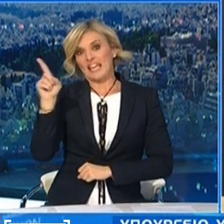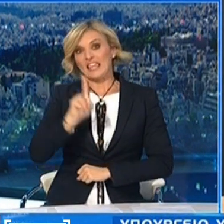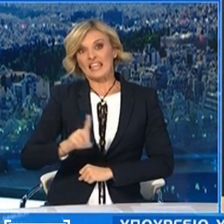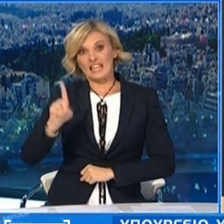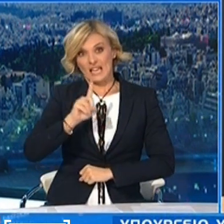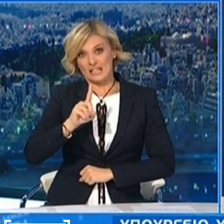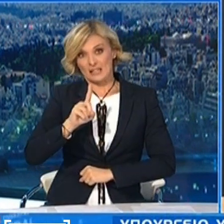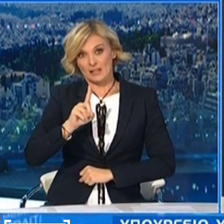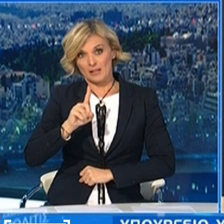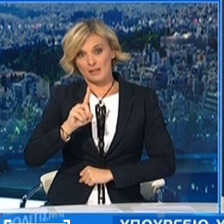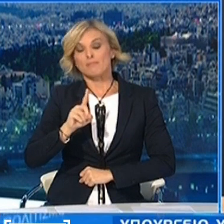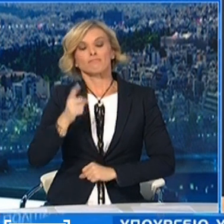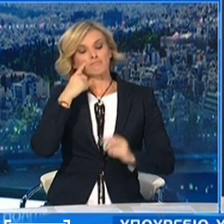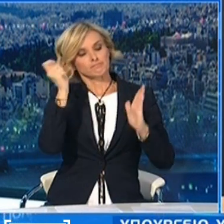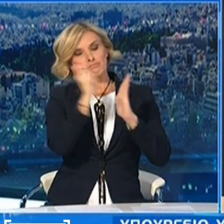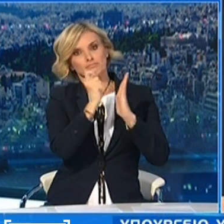στη χώρα μας